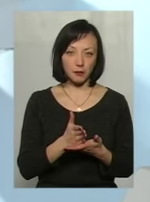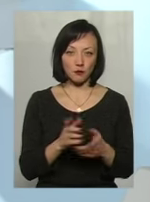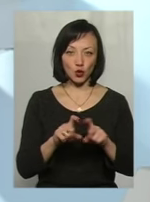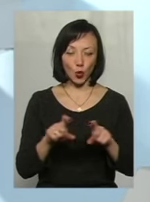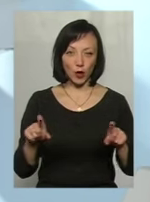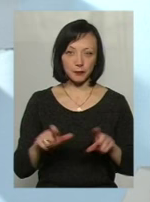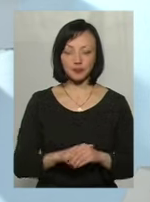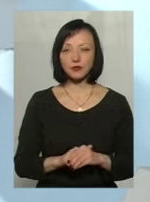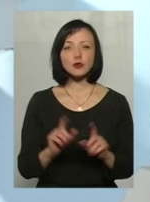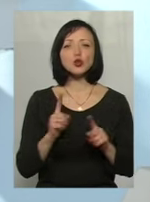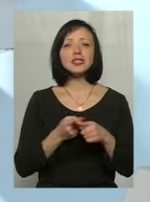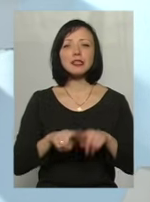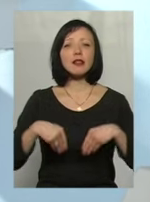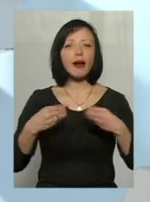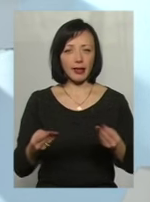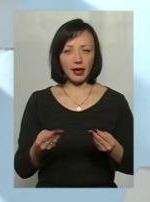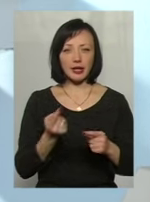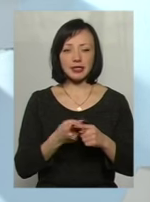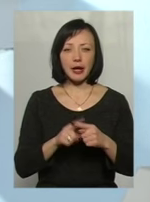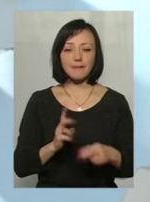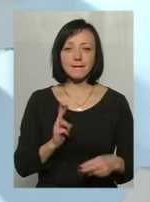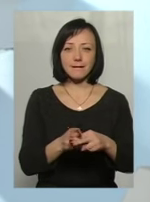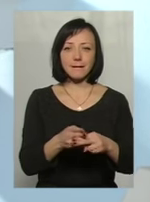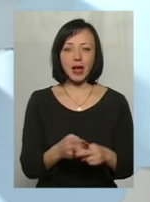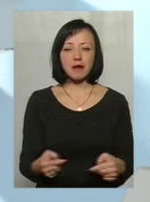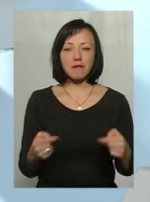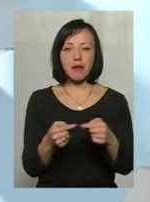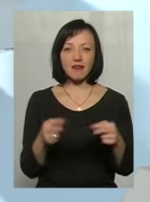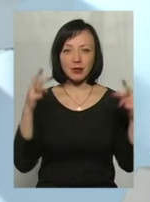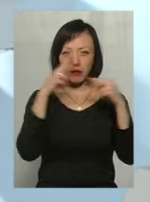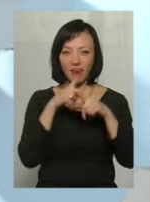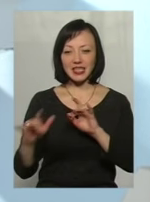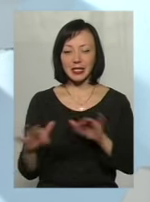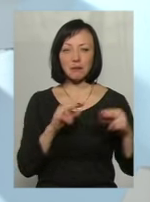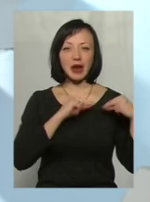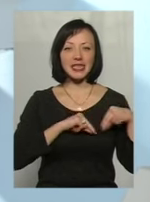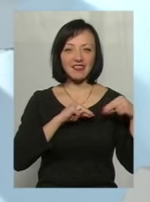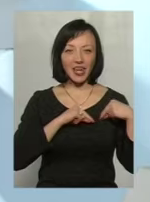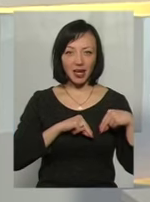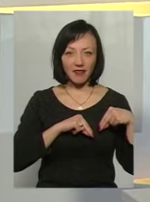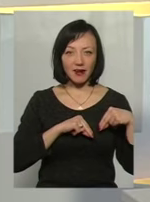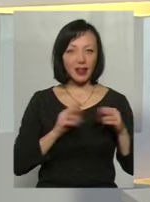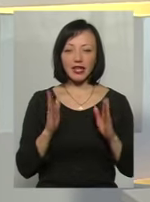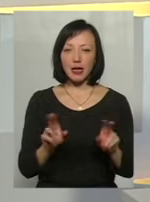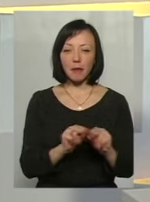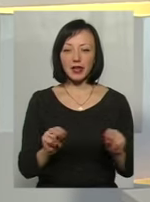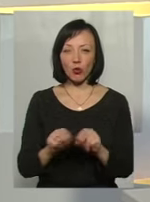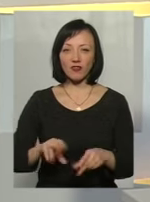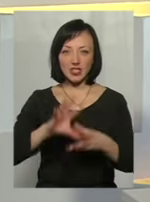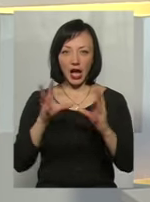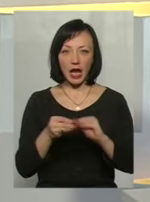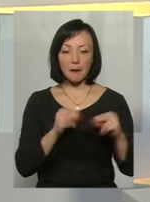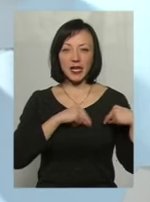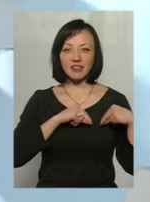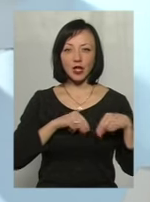школі. Що це дає? Безумовно, це упереджує певні неправомірні дії працівників, не тільки педагогів, взагалі працівників